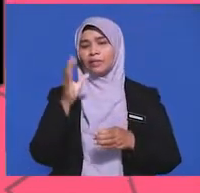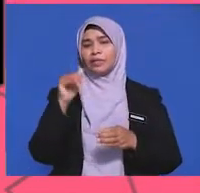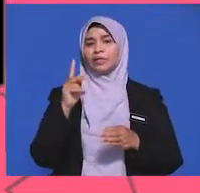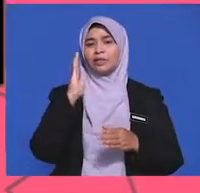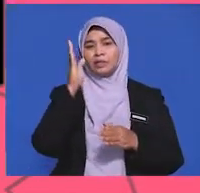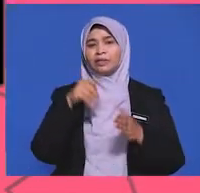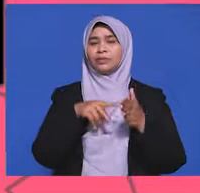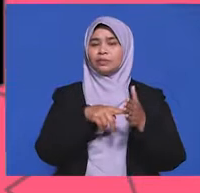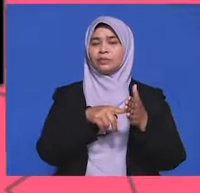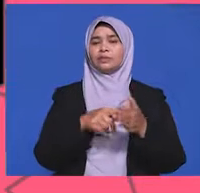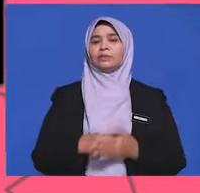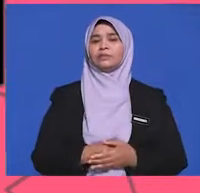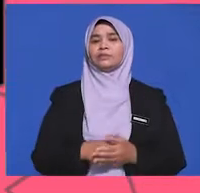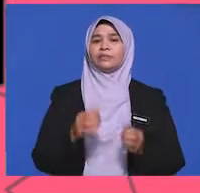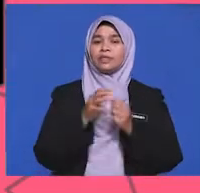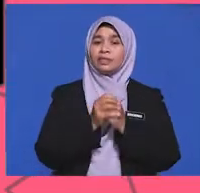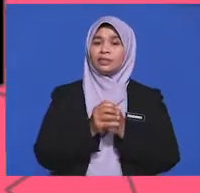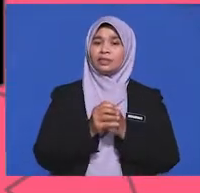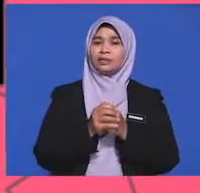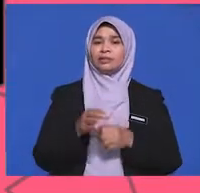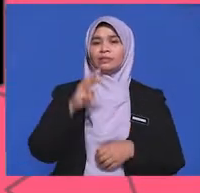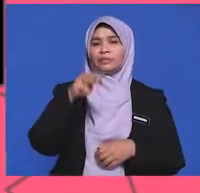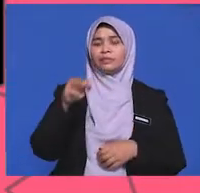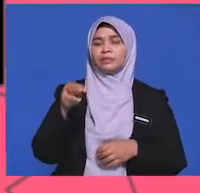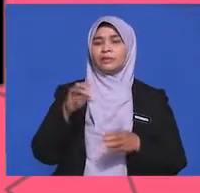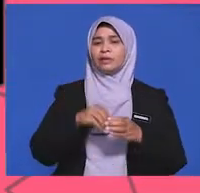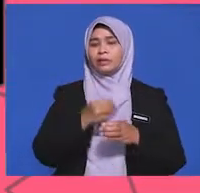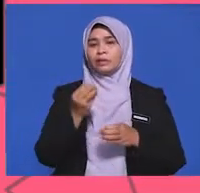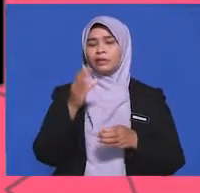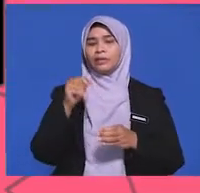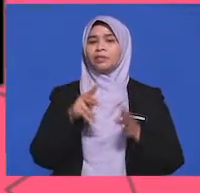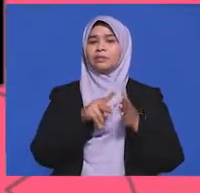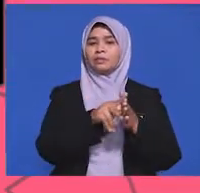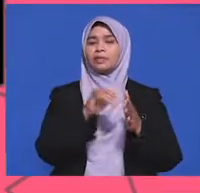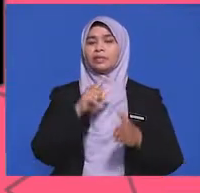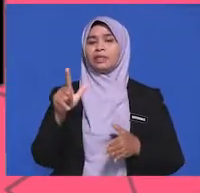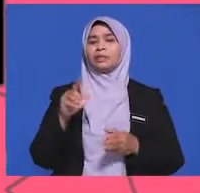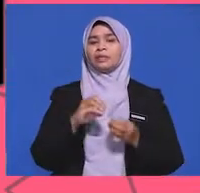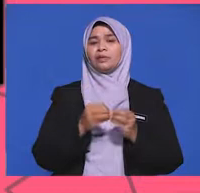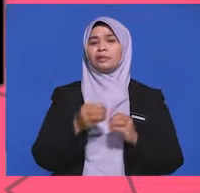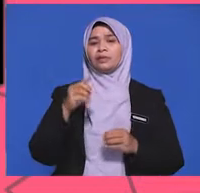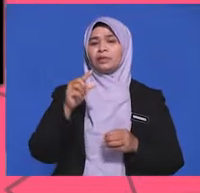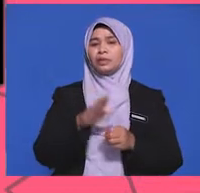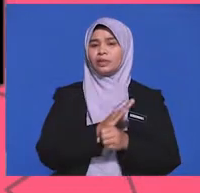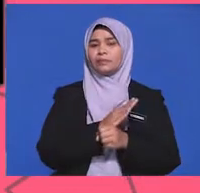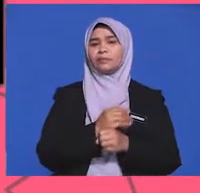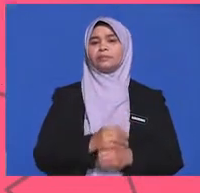dipaparkan? Syabas, murid-murid. Output yang dipaparkan ialah nombor genap.